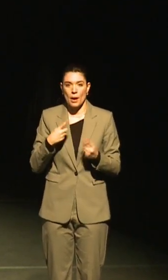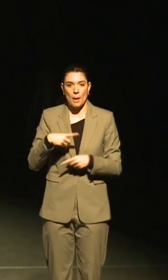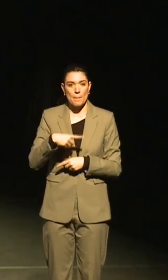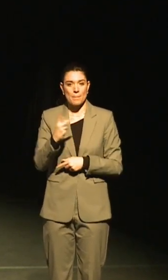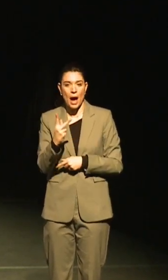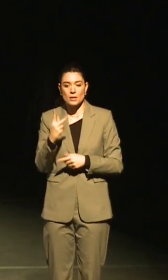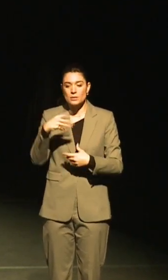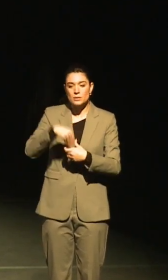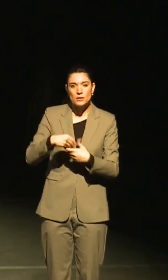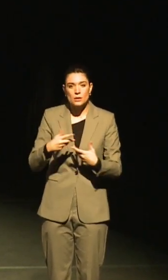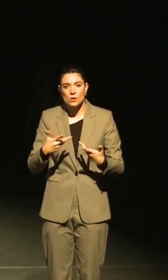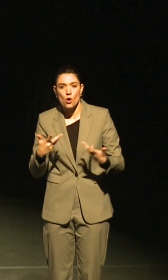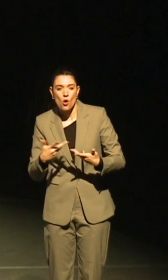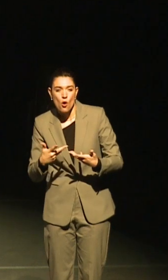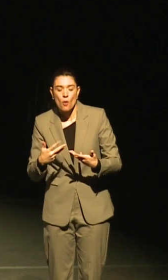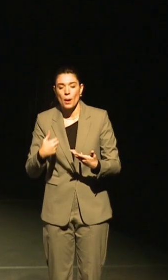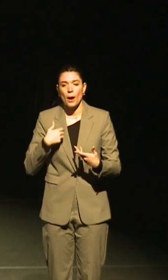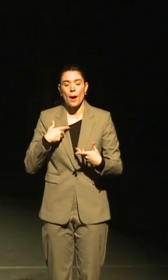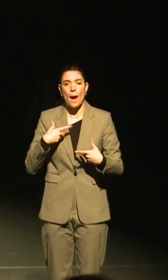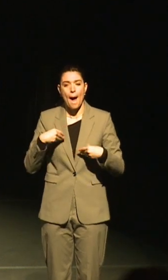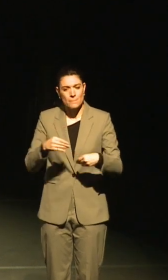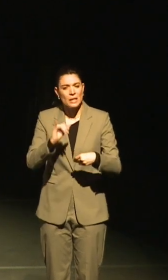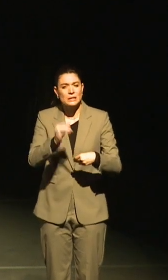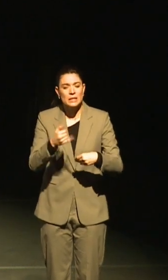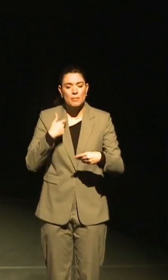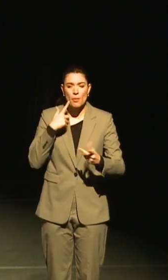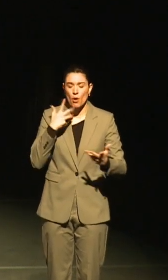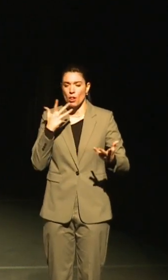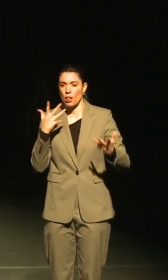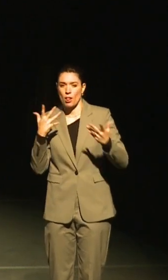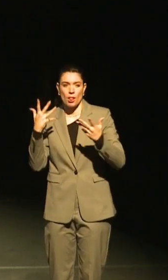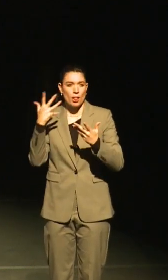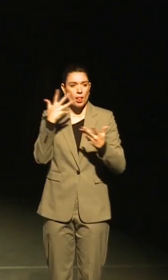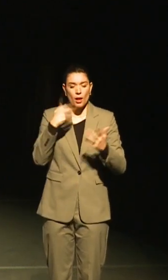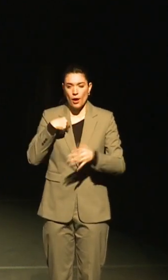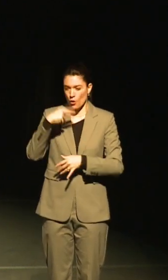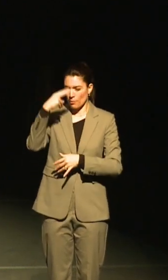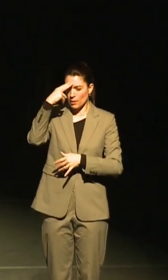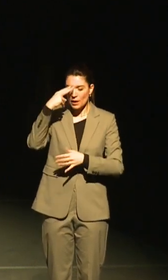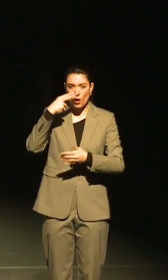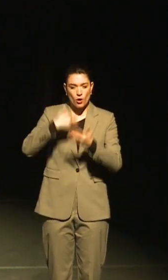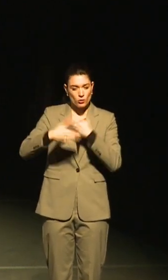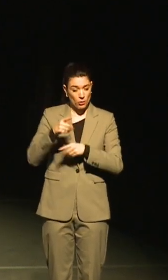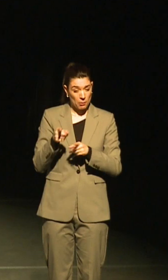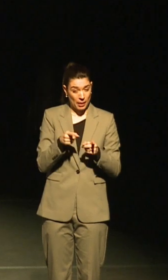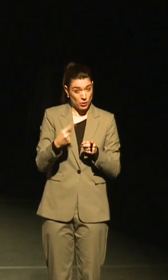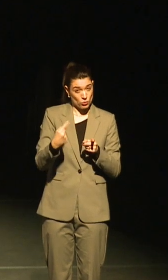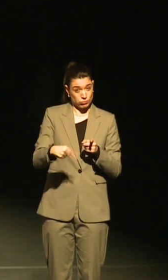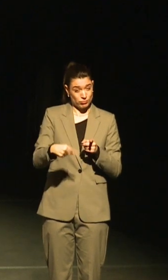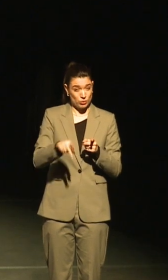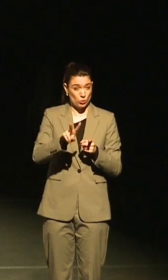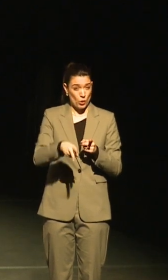e ricordo che All'epoca erano circa 30 le aziende associate